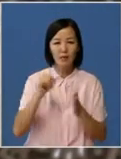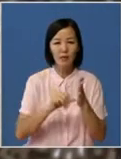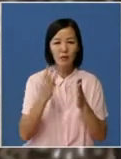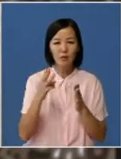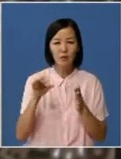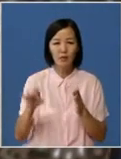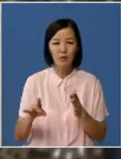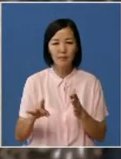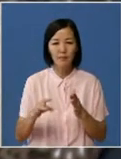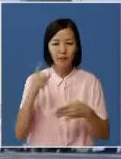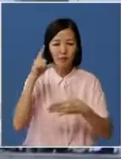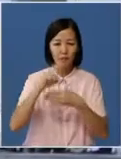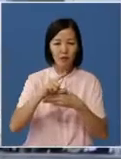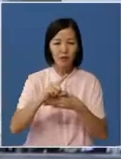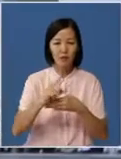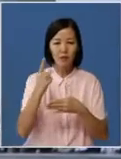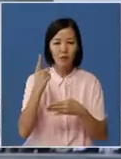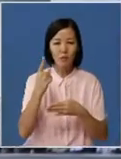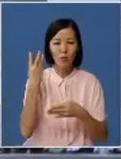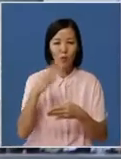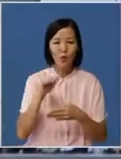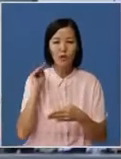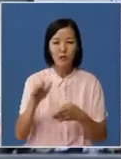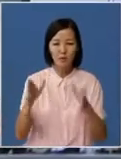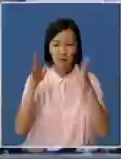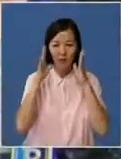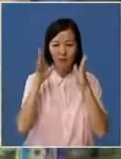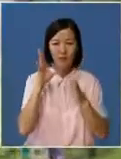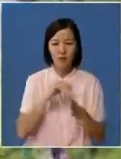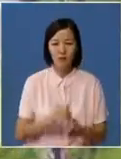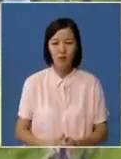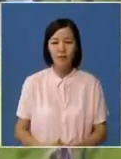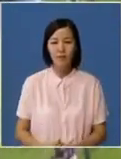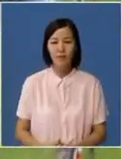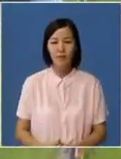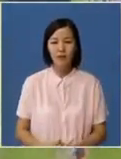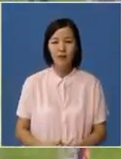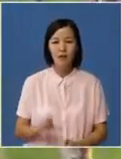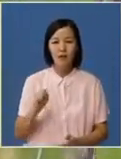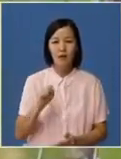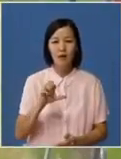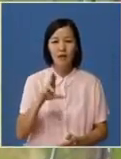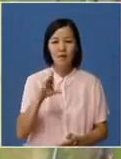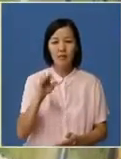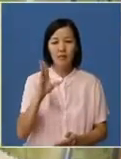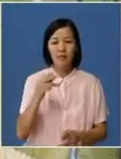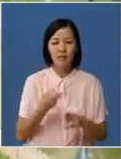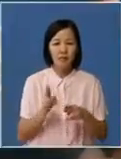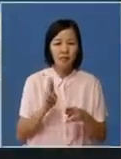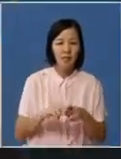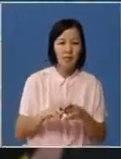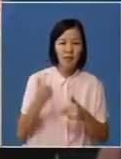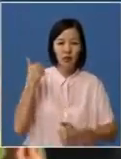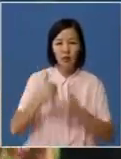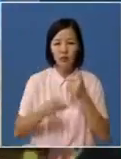метр. Ғибадатханада бір уақытта 30 мың адам құлшылы ете алады. Австрияда әлемдік Red Bull 400 экстремалды жарысының